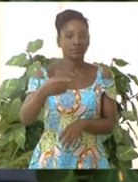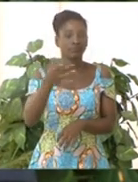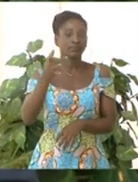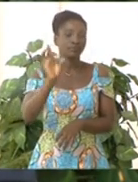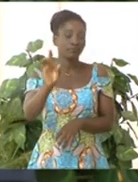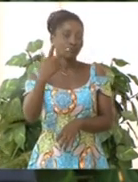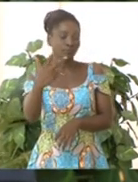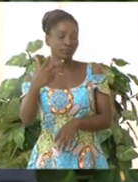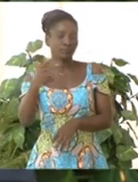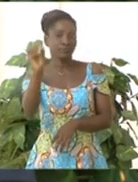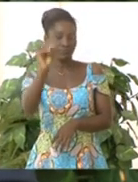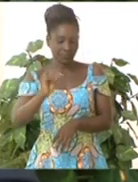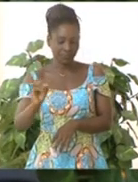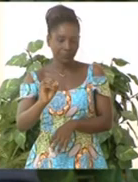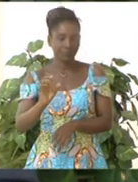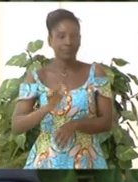3%